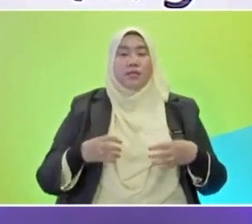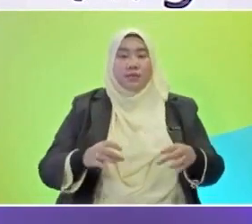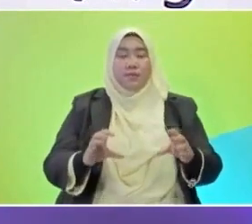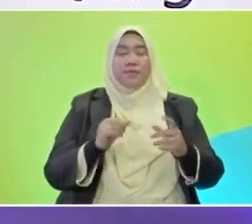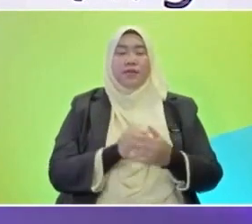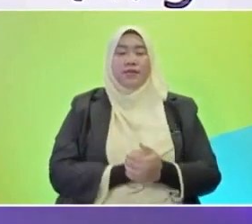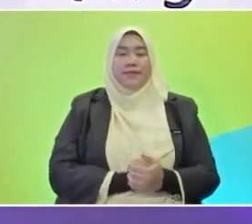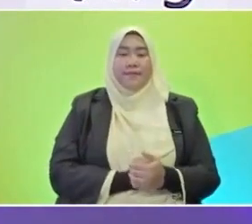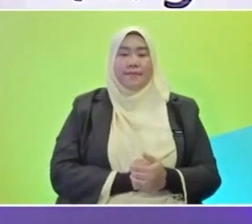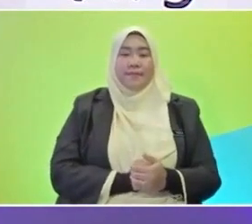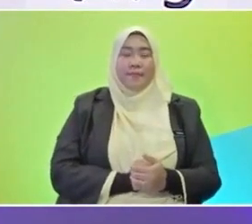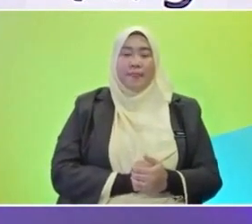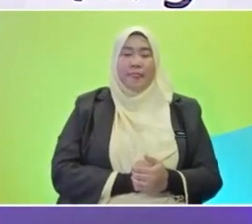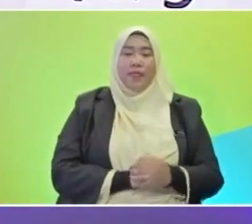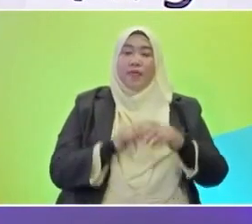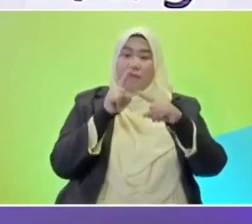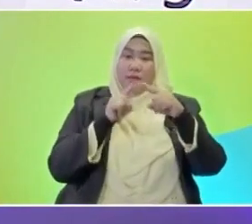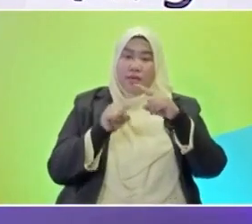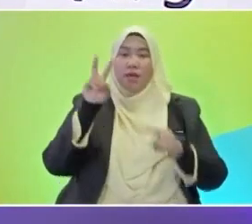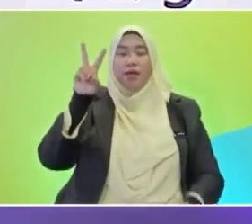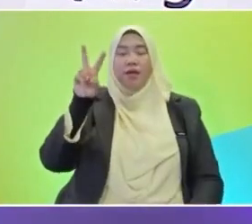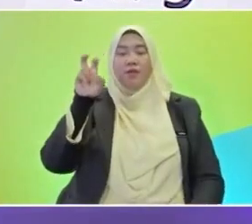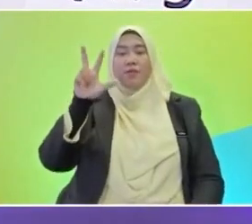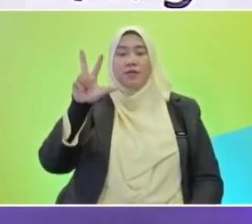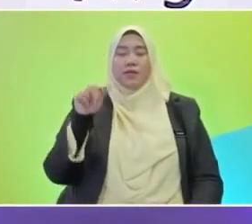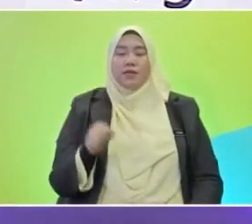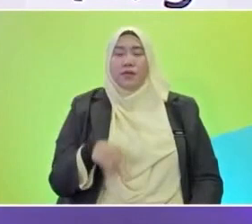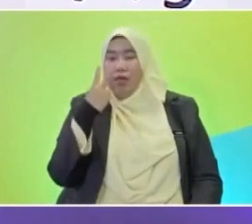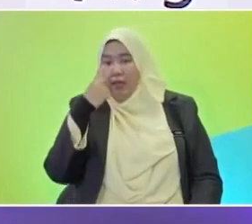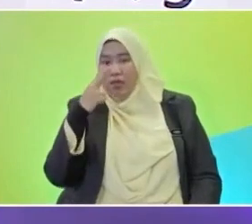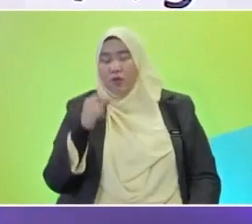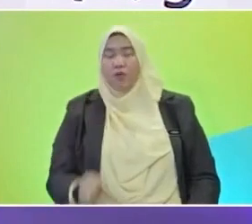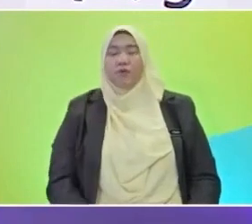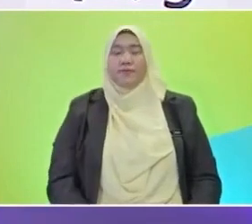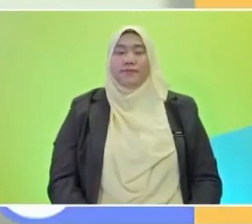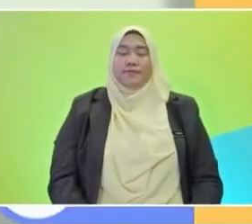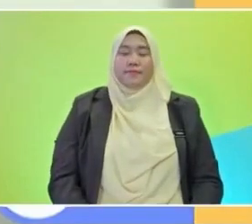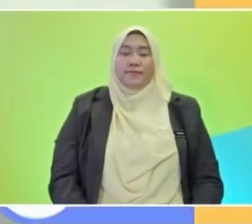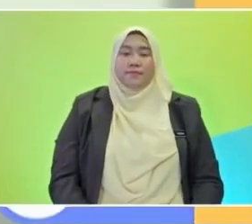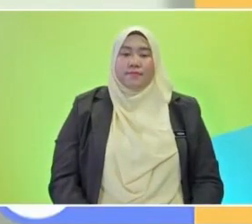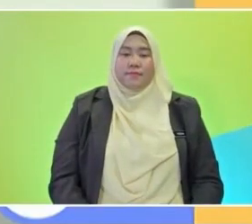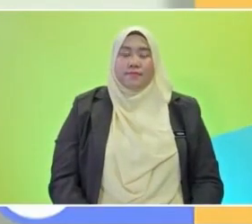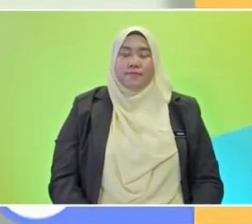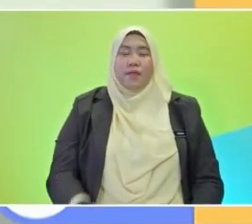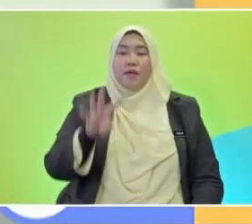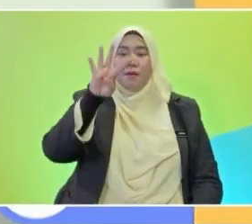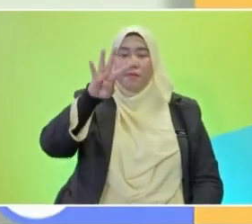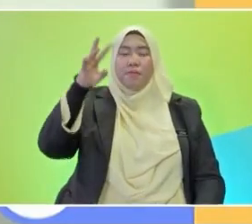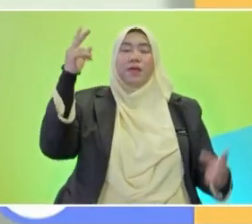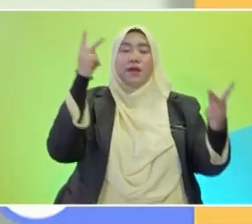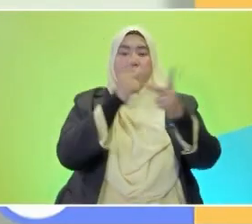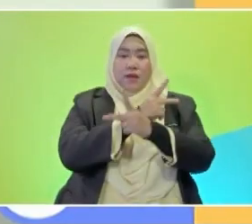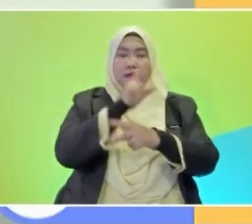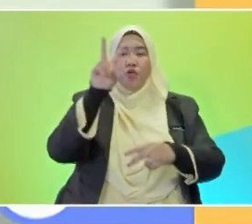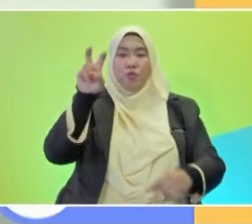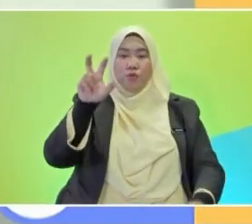Oke kita masukkan bagikan 23 kita tidak ada CV kita rujuk pada CV jadi kita akan gunakan dengan 23